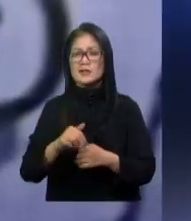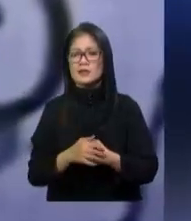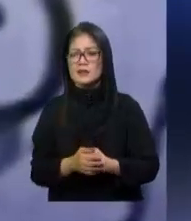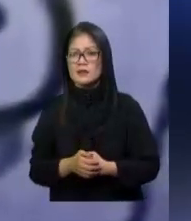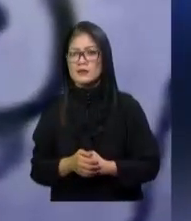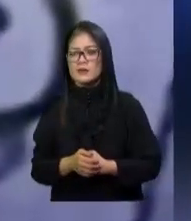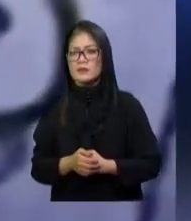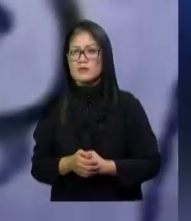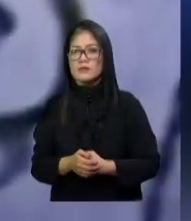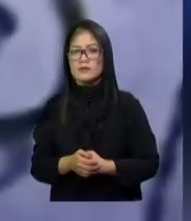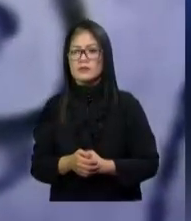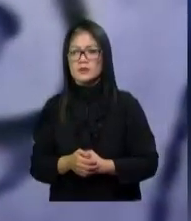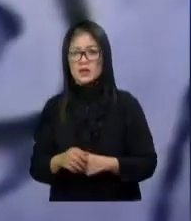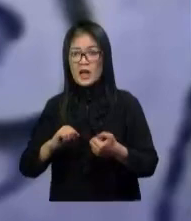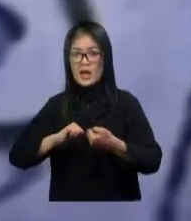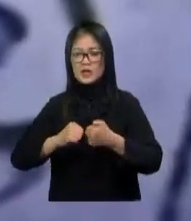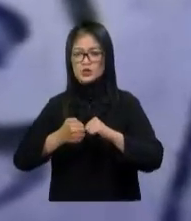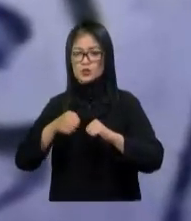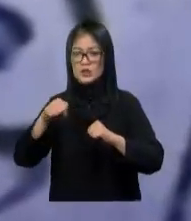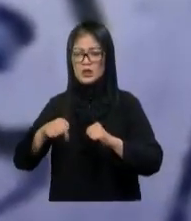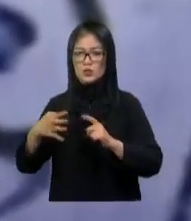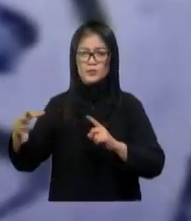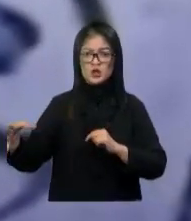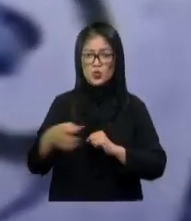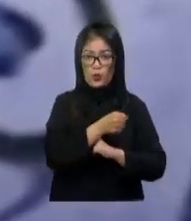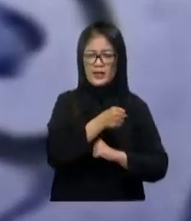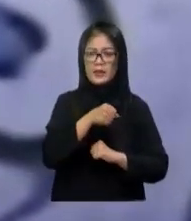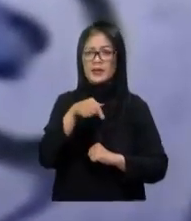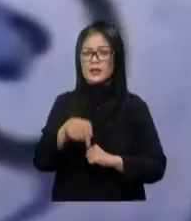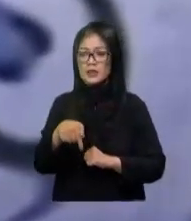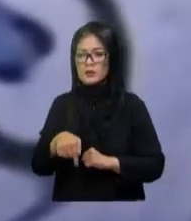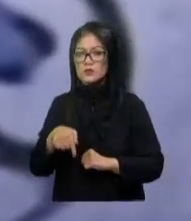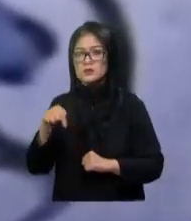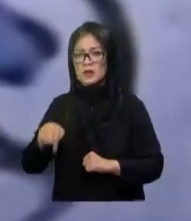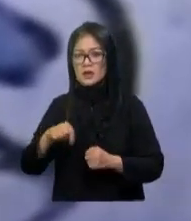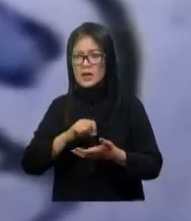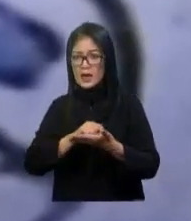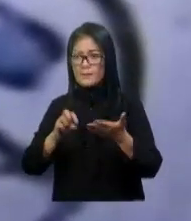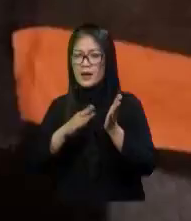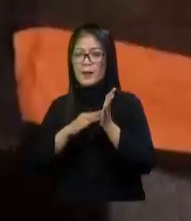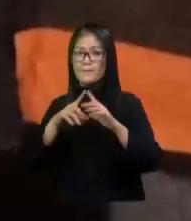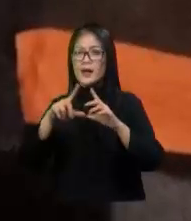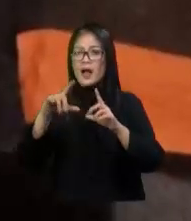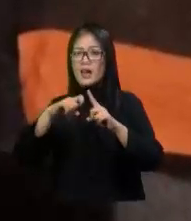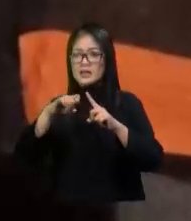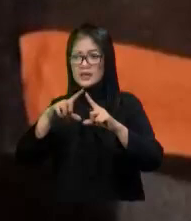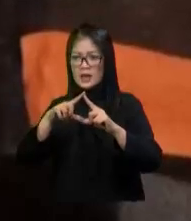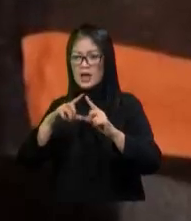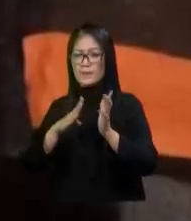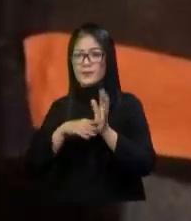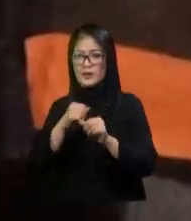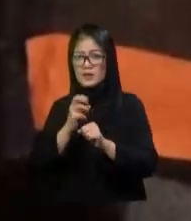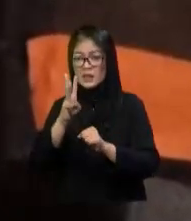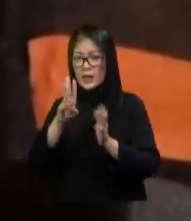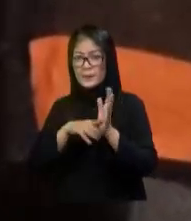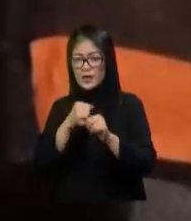3 pekan berlalu, kasus penculikan Malika Anastasia bocah 6 tahun di Gunung Sahari, Jakarta Pusat belum juga terungkap. Polisi telah menemukan